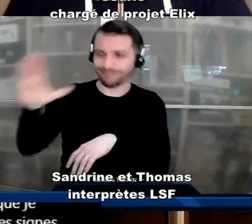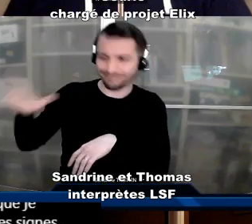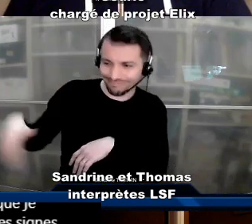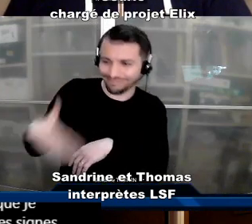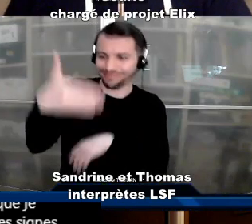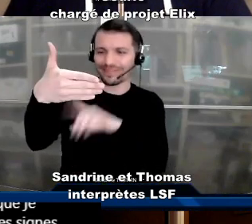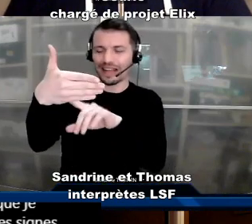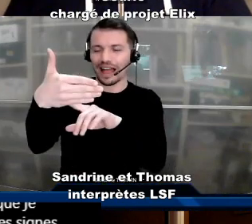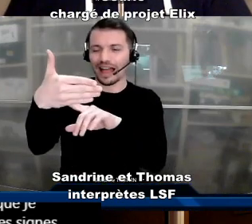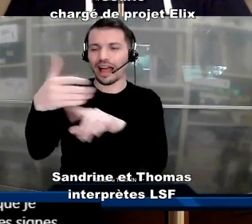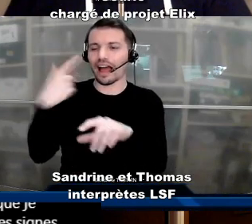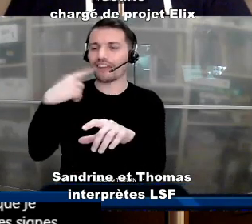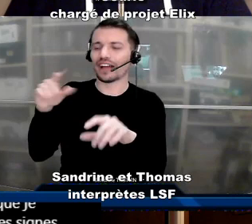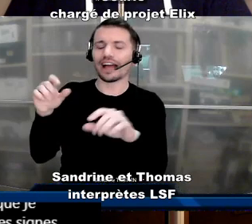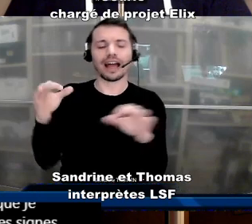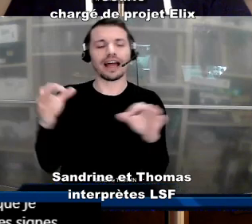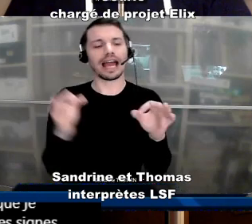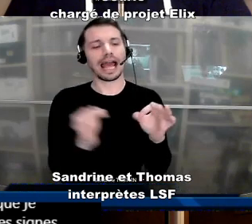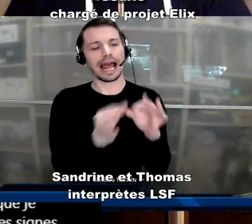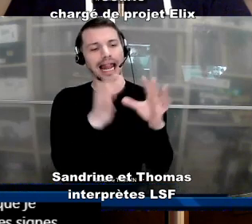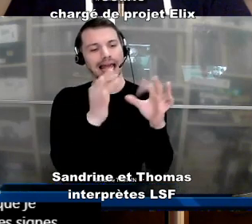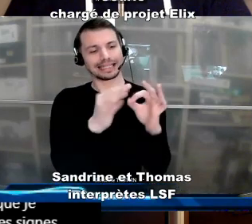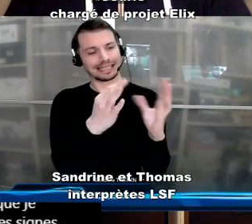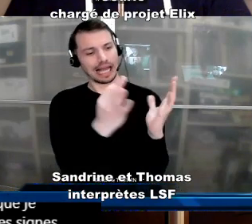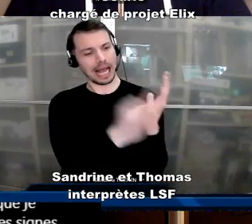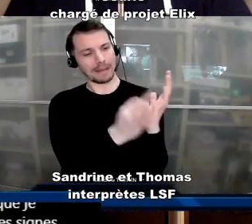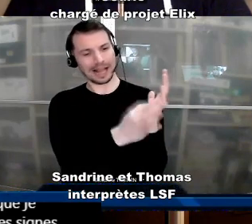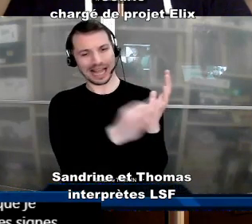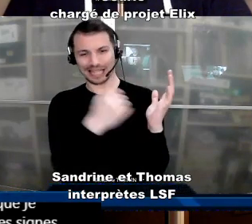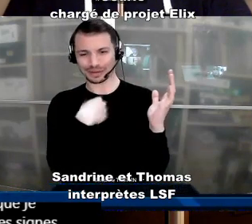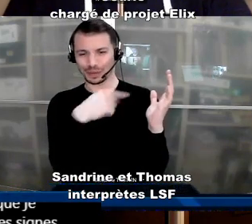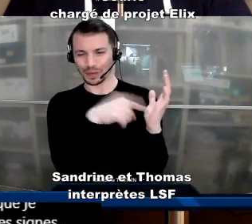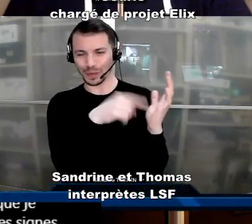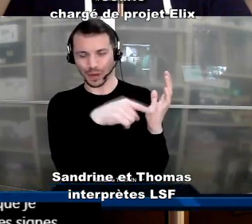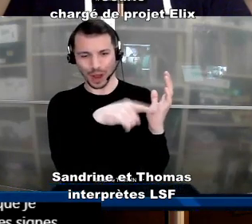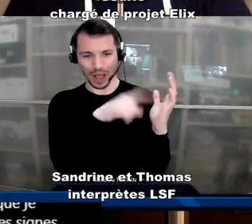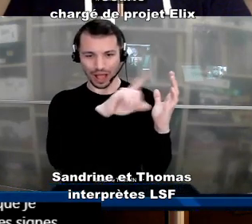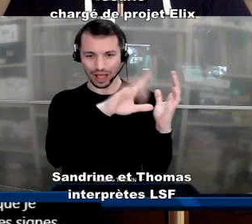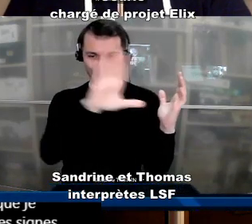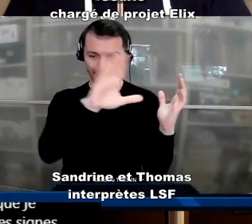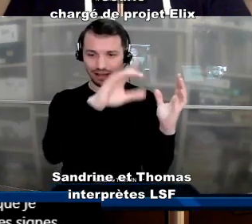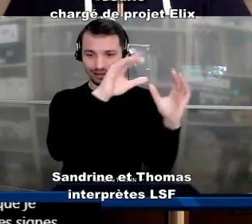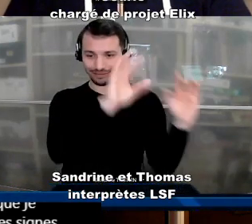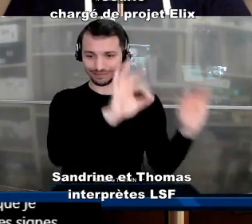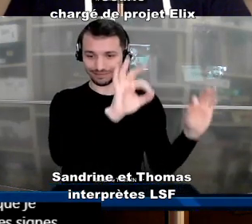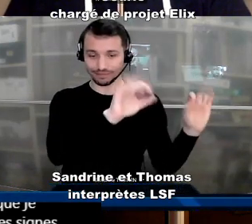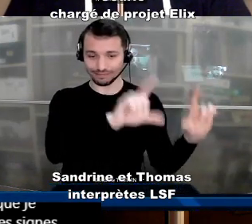pour montrer aux personnes comment ça marche. Donc là, je suis sur le site Helix, donc c'est